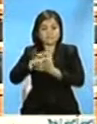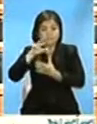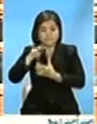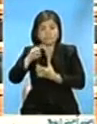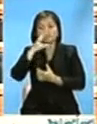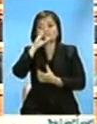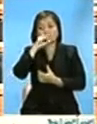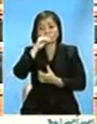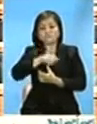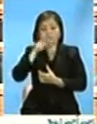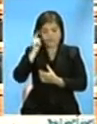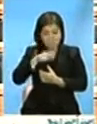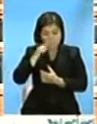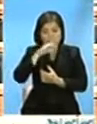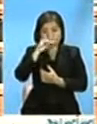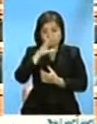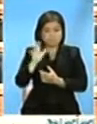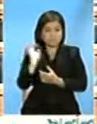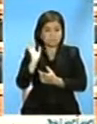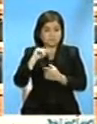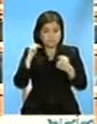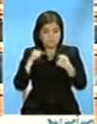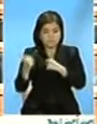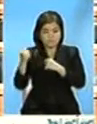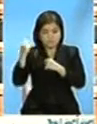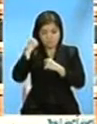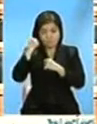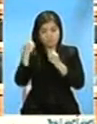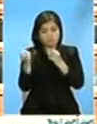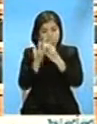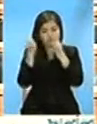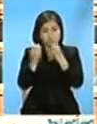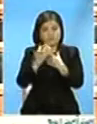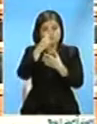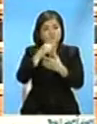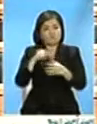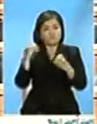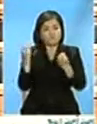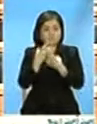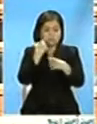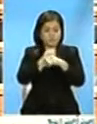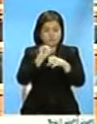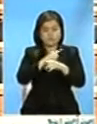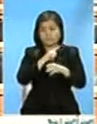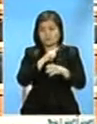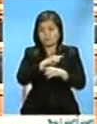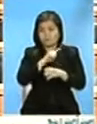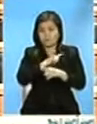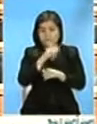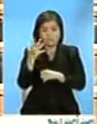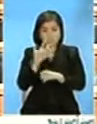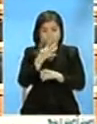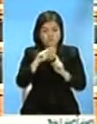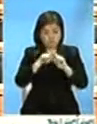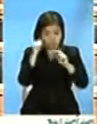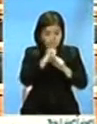กรรมจริงแต่ผมไม่เชื่อว่ามันจะมากพอในการที่จะส่งผลต่อการทำหน้าที่และที่สำคัญท่านประธานยังไม่ได้ท